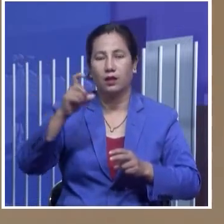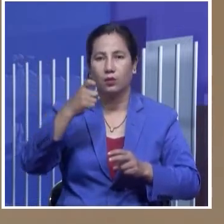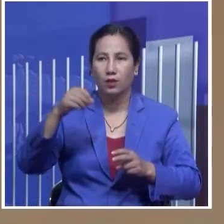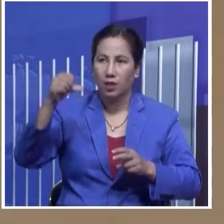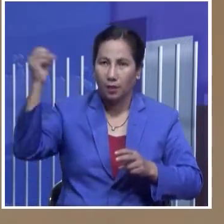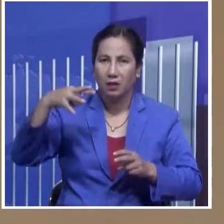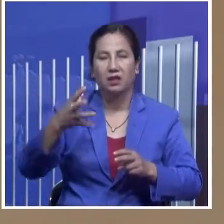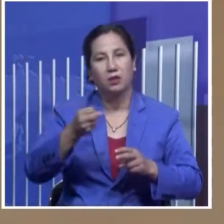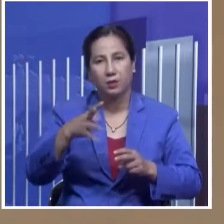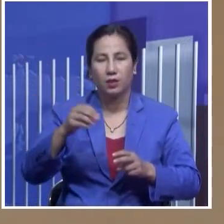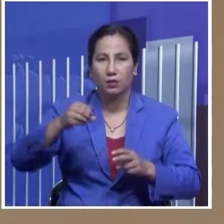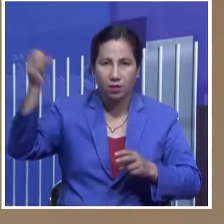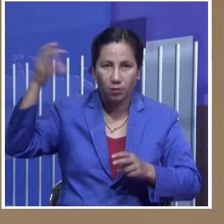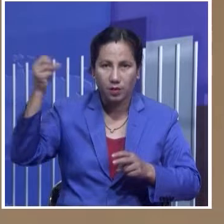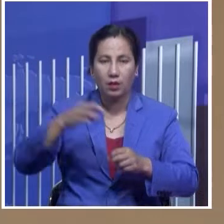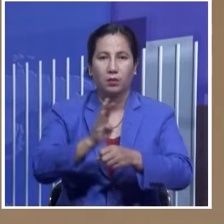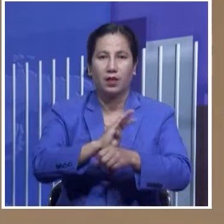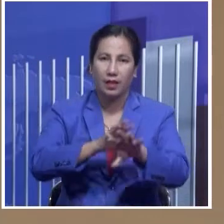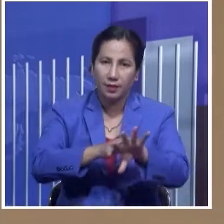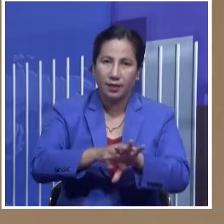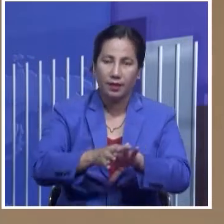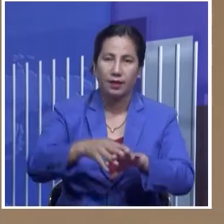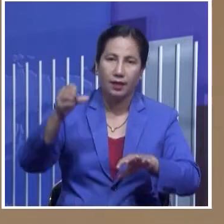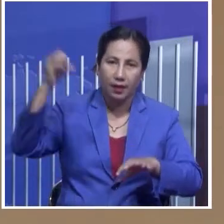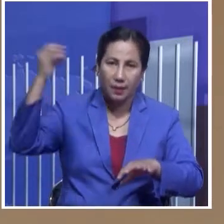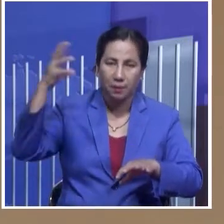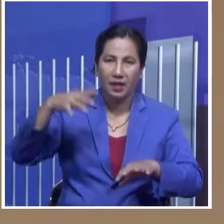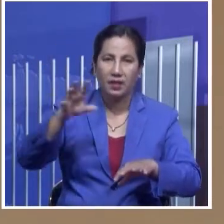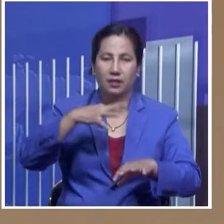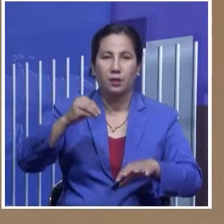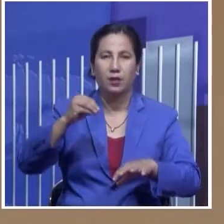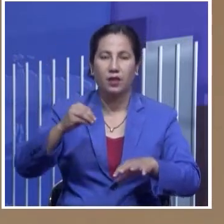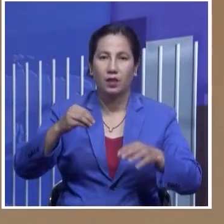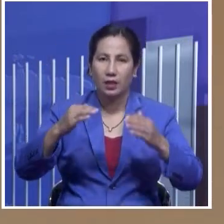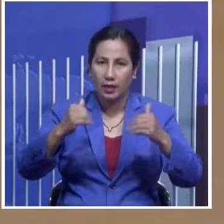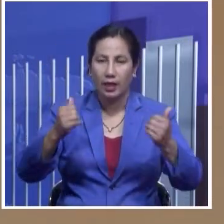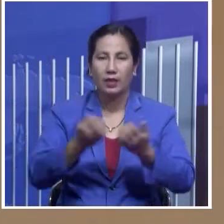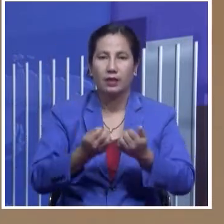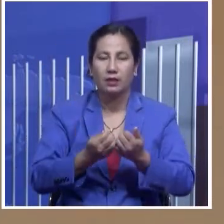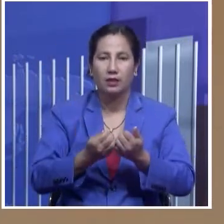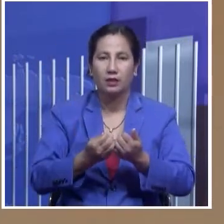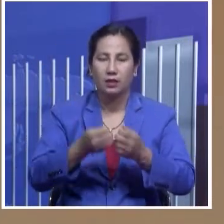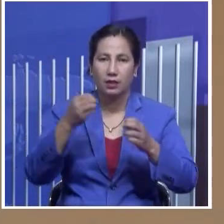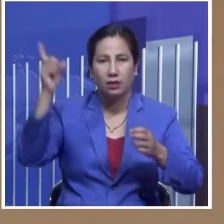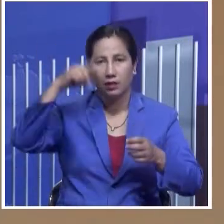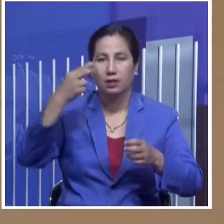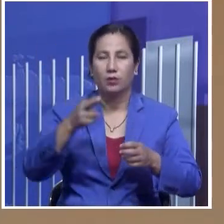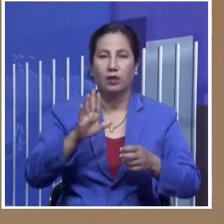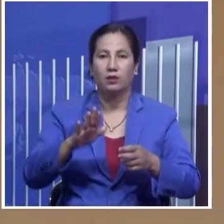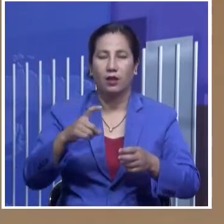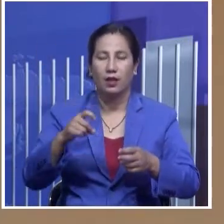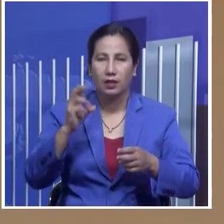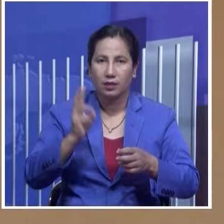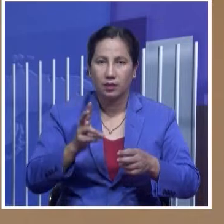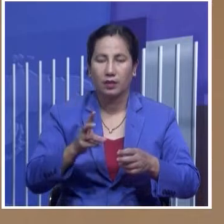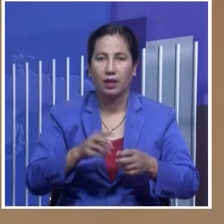नहुने र बर्खाको बेलामा चाहिँ अत्याधिक मात्रामा तपाईँको जति पानी जति सबै छोडिदिएर त्यसले गर्दाखेरि जुन किसिमको क्षति भइरहेको छ यसको लागि चाहिँ तत्काल